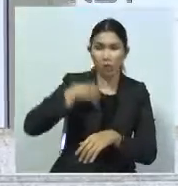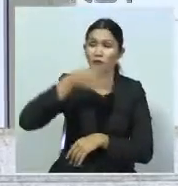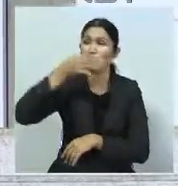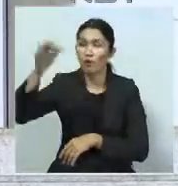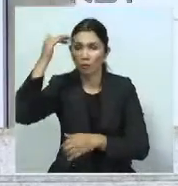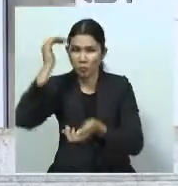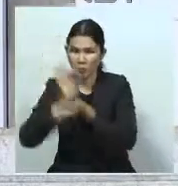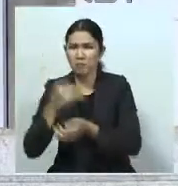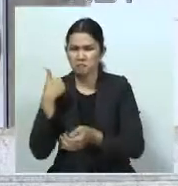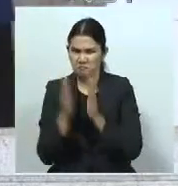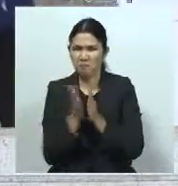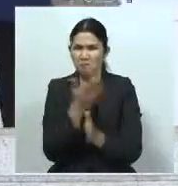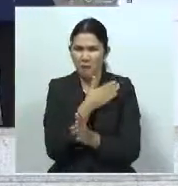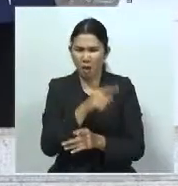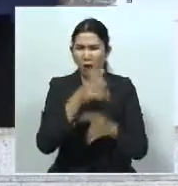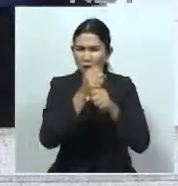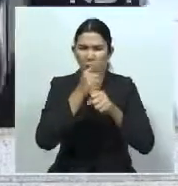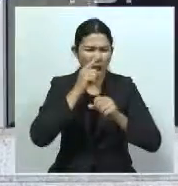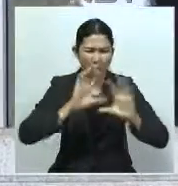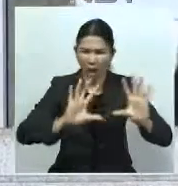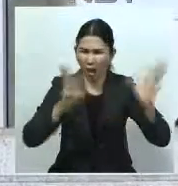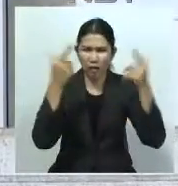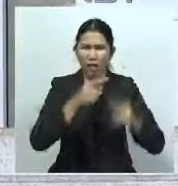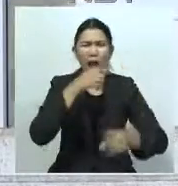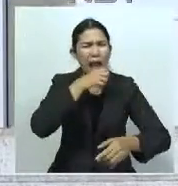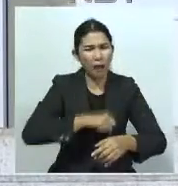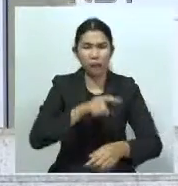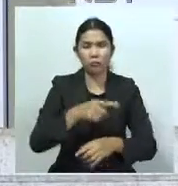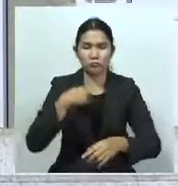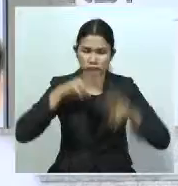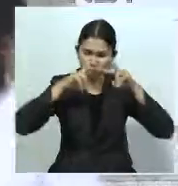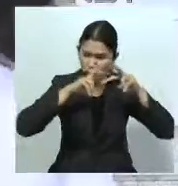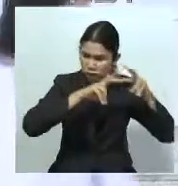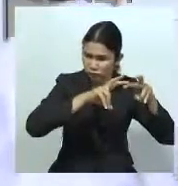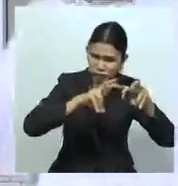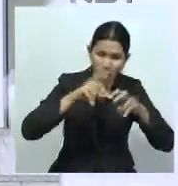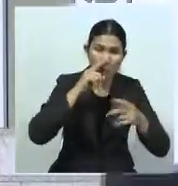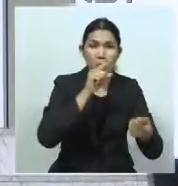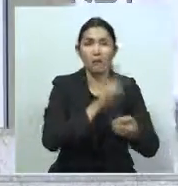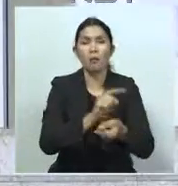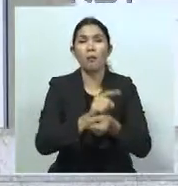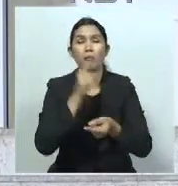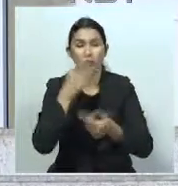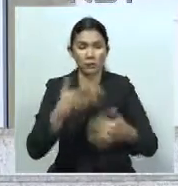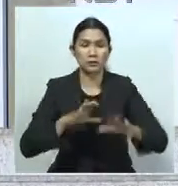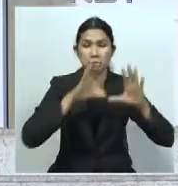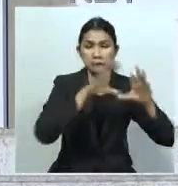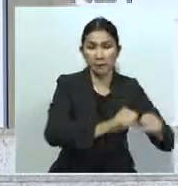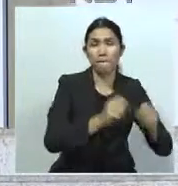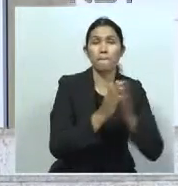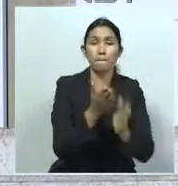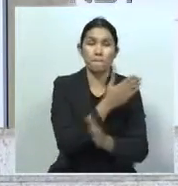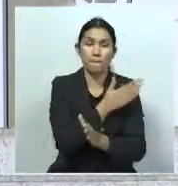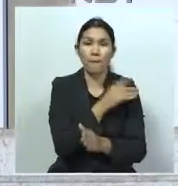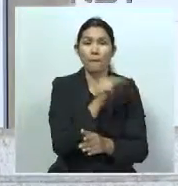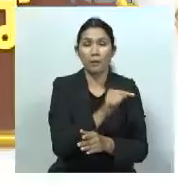ราบปรามว่ามีพระพุทธรูปเก่าแก่หายไปจำนวนมากตำรวจจึงสืบสวนและเข้าตรวจค้นพร้อมดำเนินการจับกุมอดีตพระครูไกร